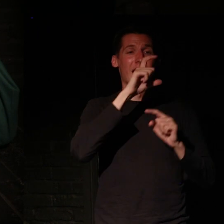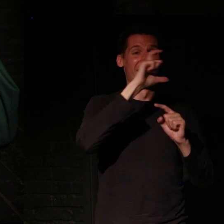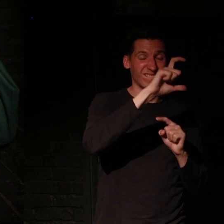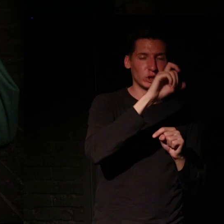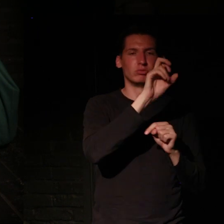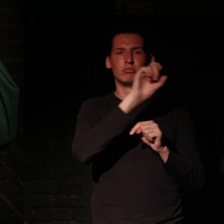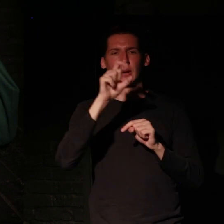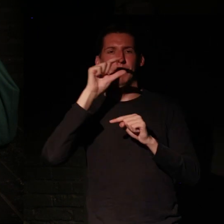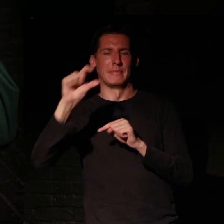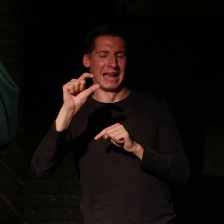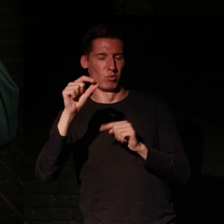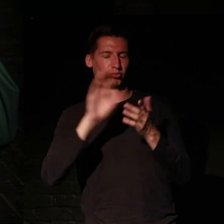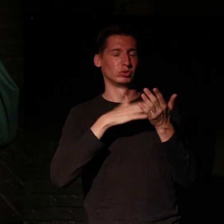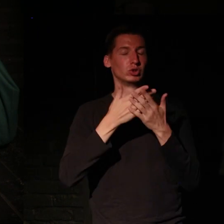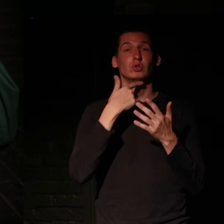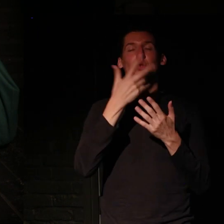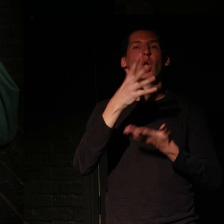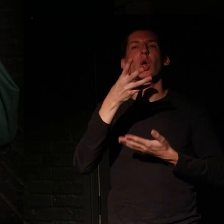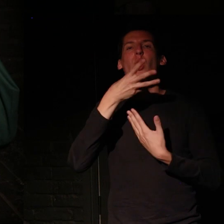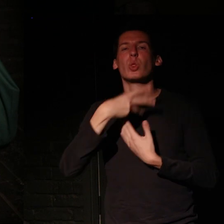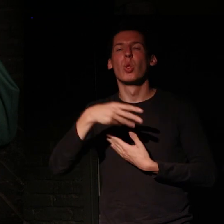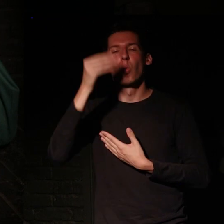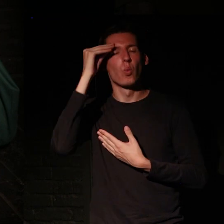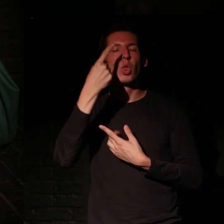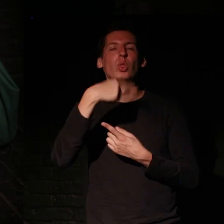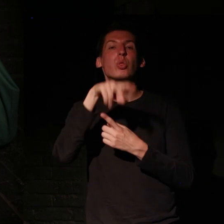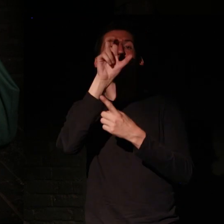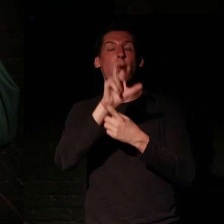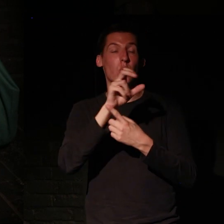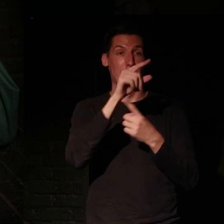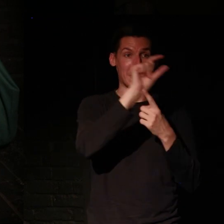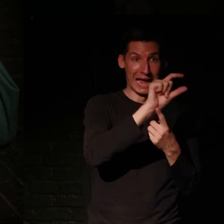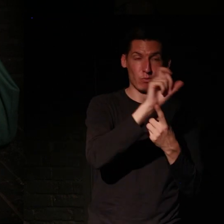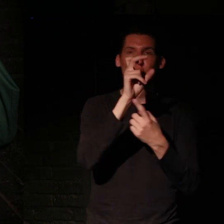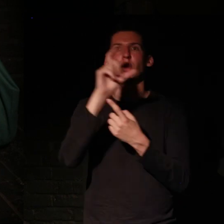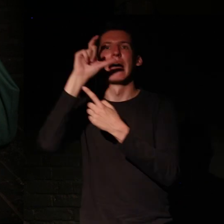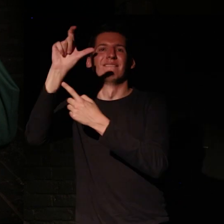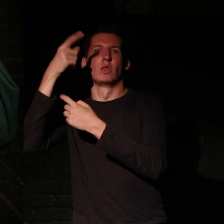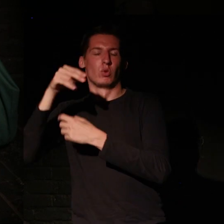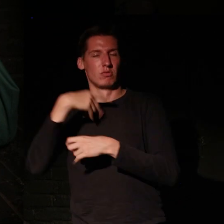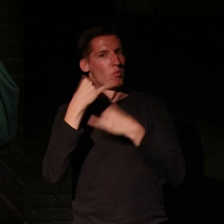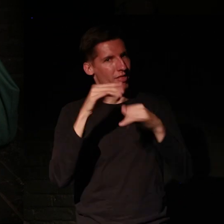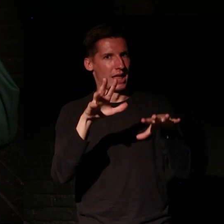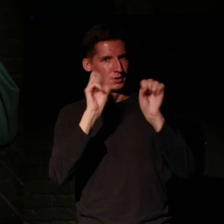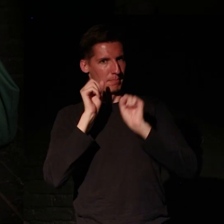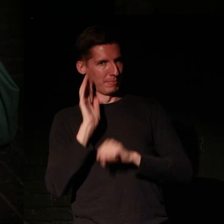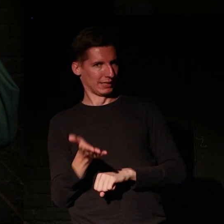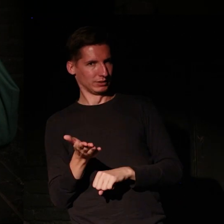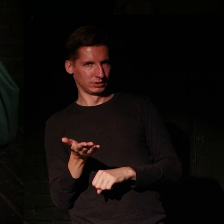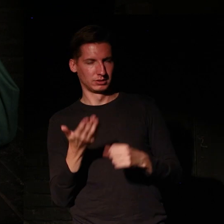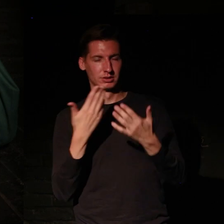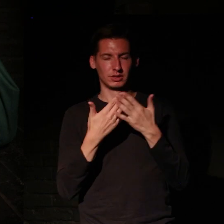tego, jak na przykład napiszemy duch, no to już inaczej będziemy rozumieć, tak?